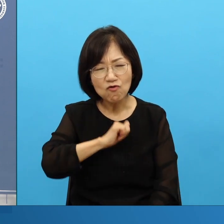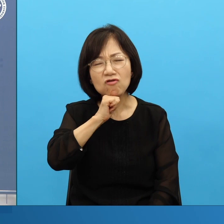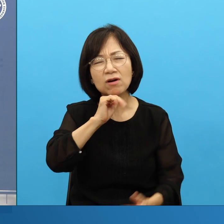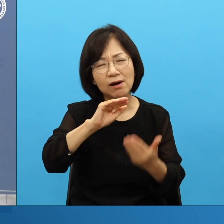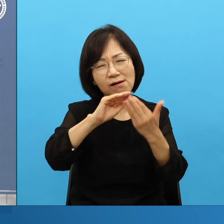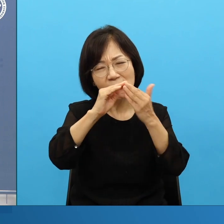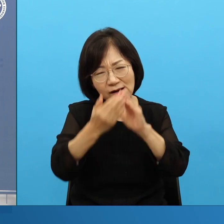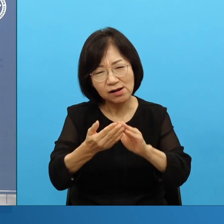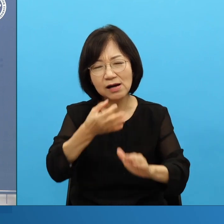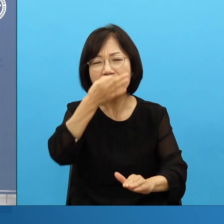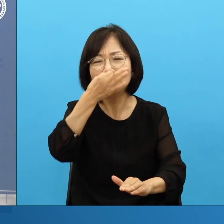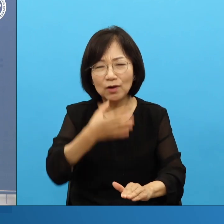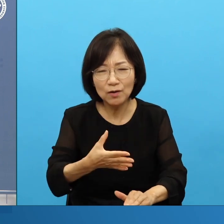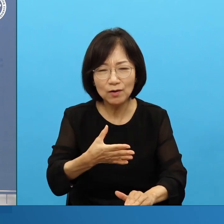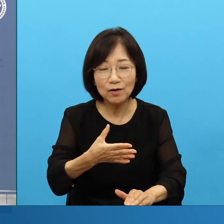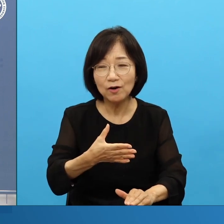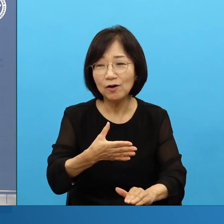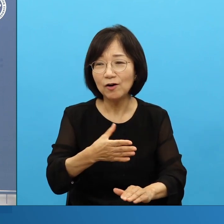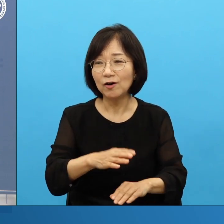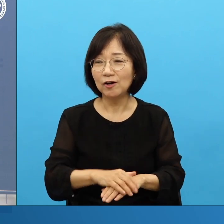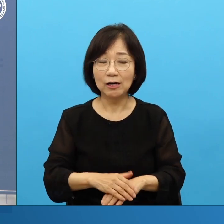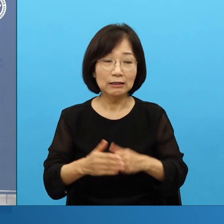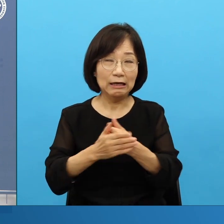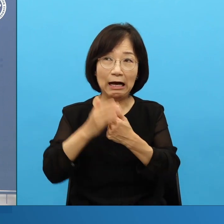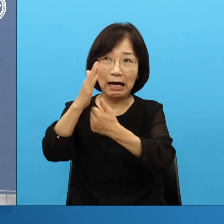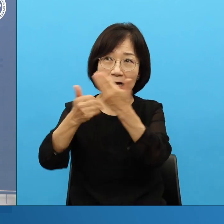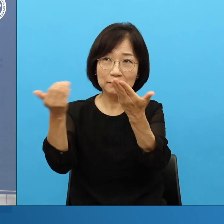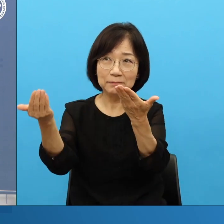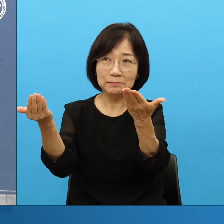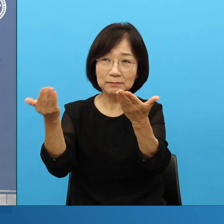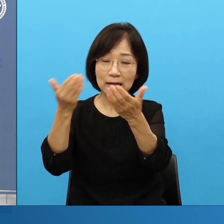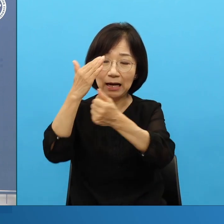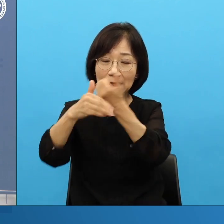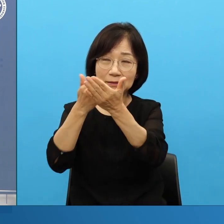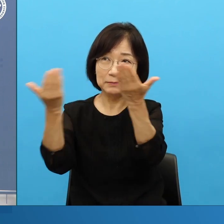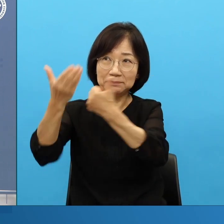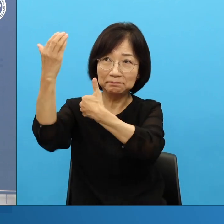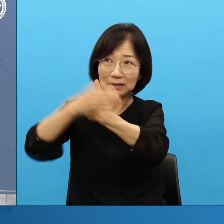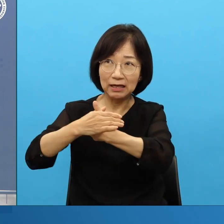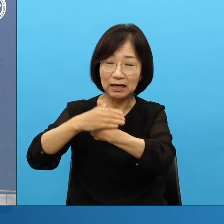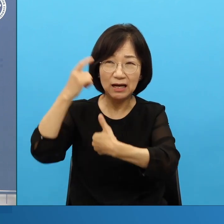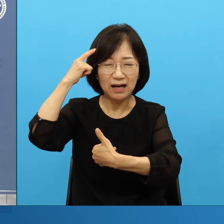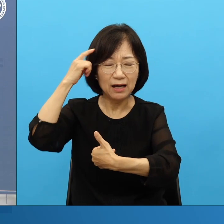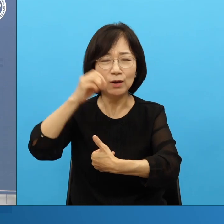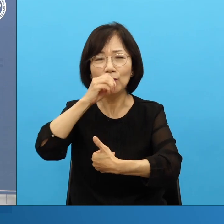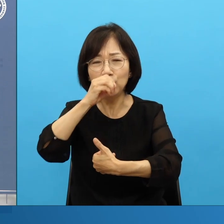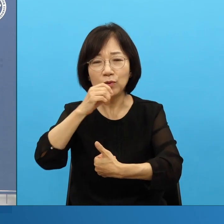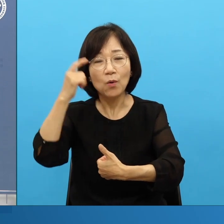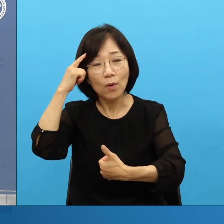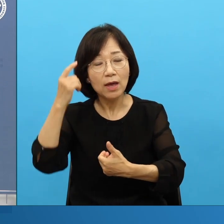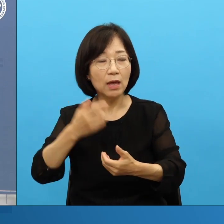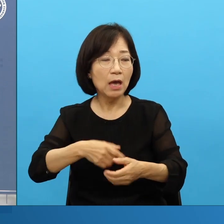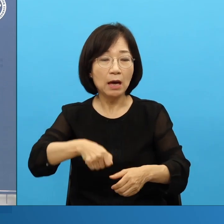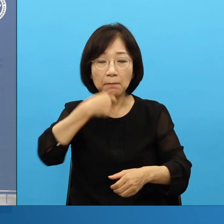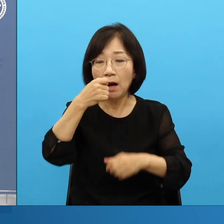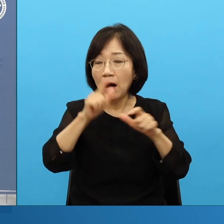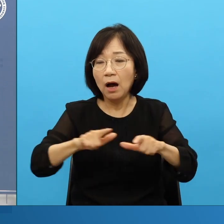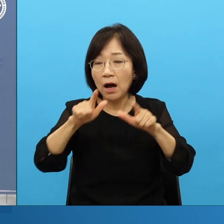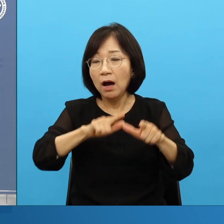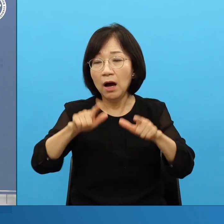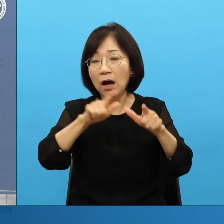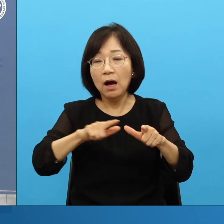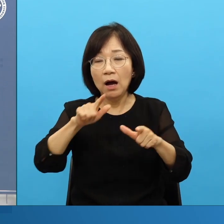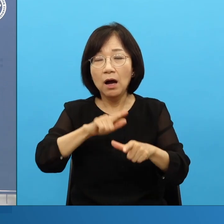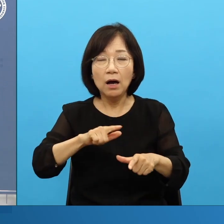even get 무슨 food on the 사명을 table. 감당합니까? 먹고 살기가 힘든데. It's so hard to even live day to day. How can we 아니, 되는 게 put up our 없는데 role 무슨 for 내가 our 사명 mission? 세계복음을